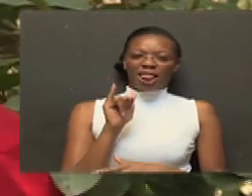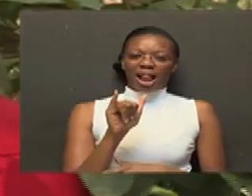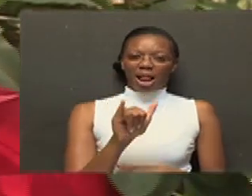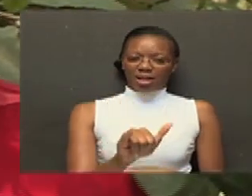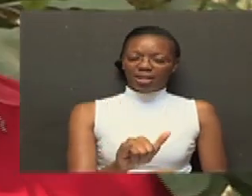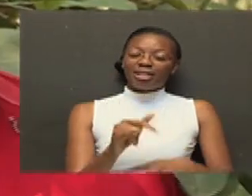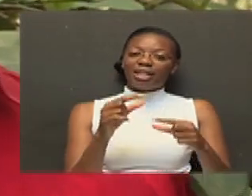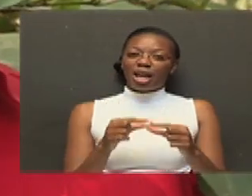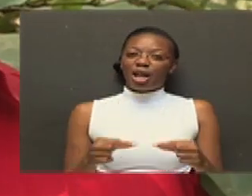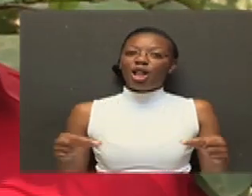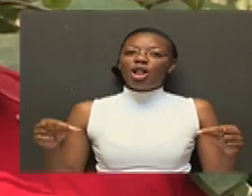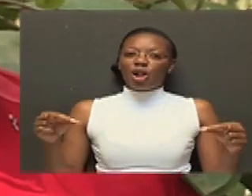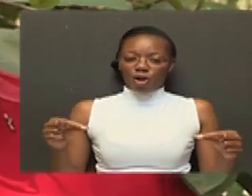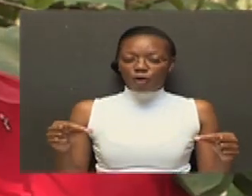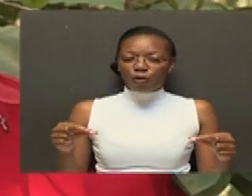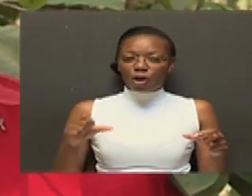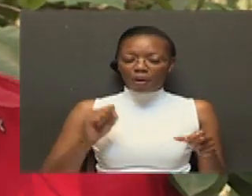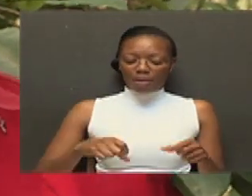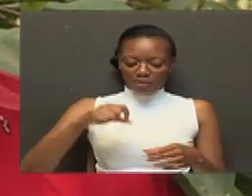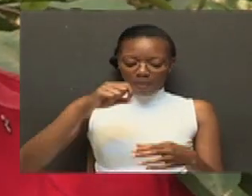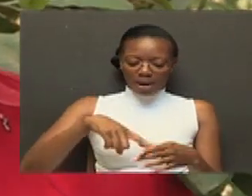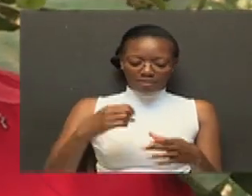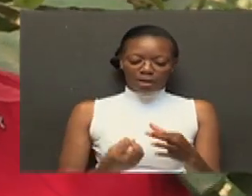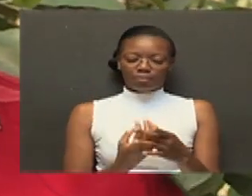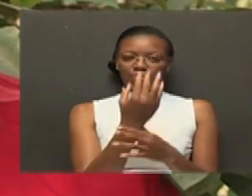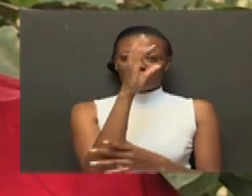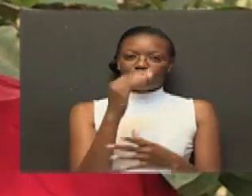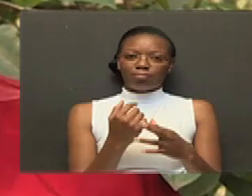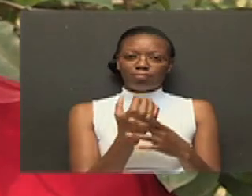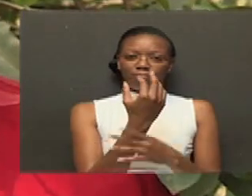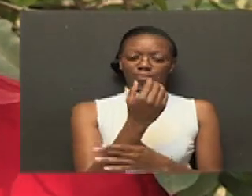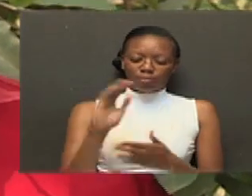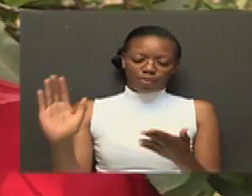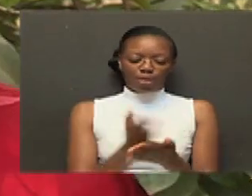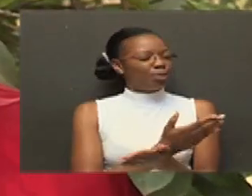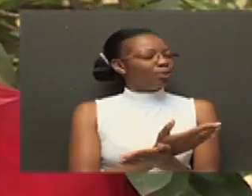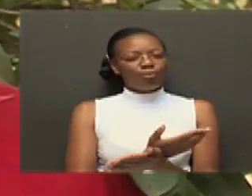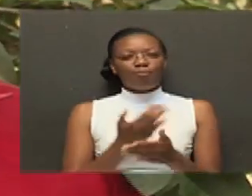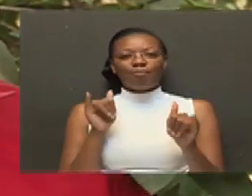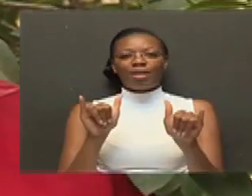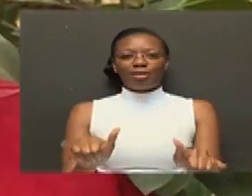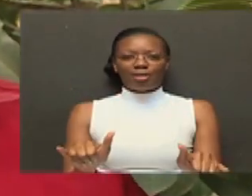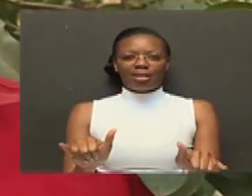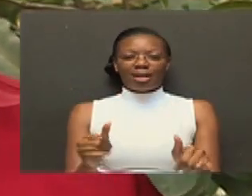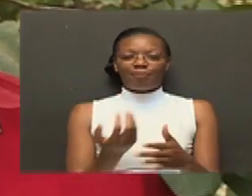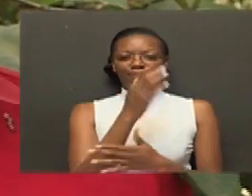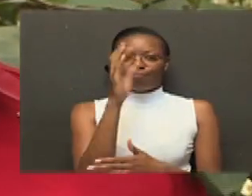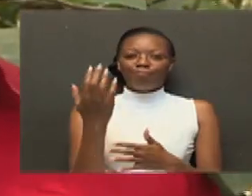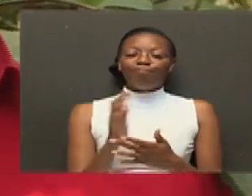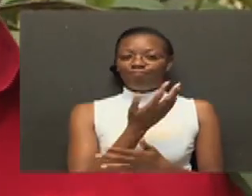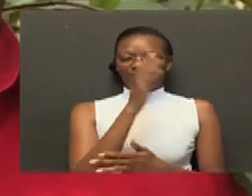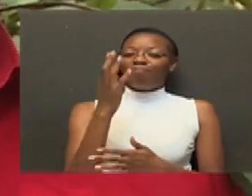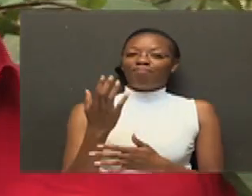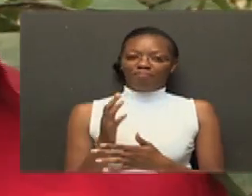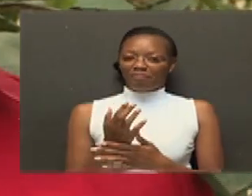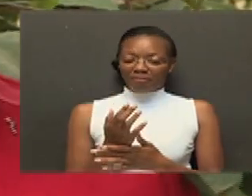tunaweza tafuta njia zingine za kukuza miti ili isipotee kwa misitu yetu. Kwa